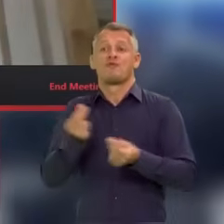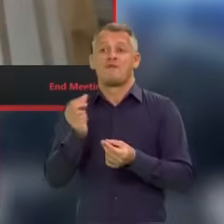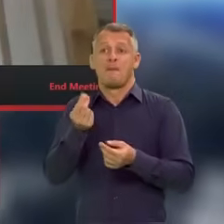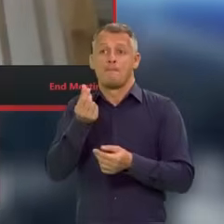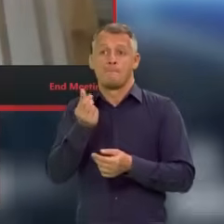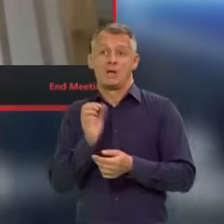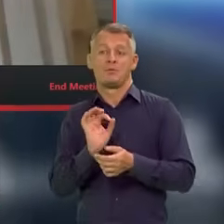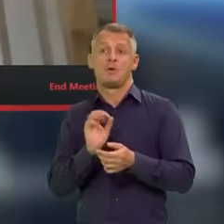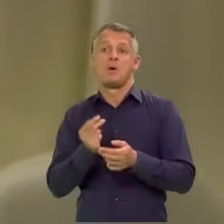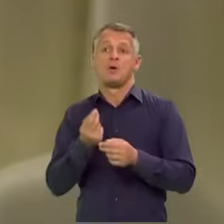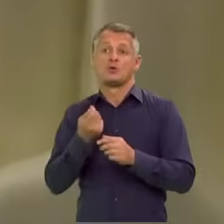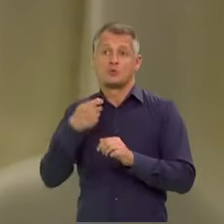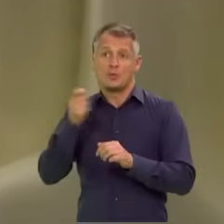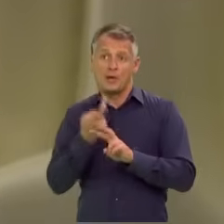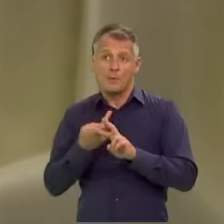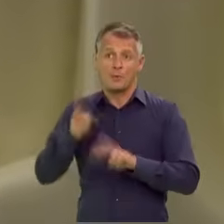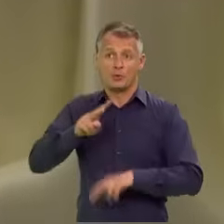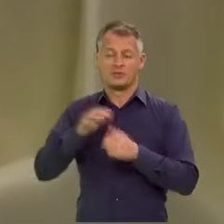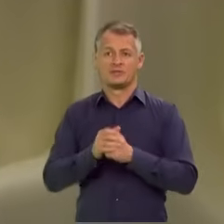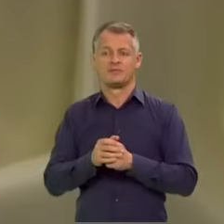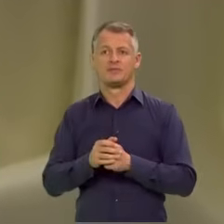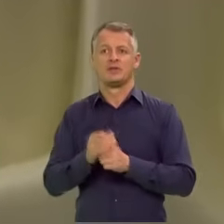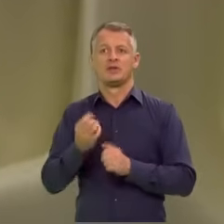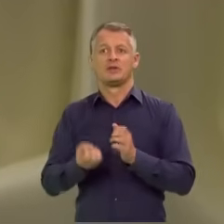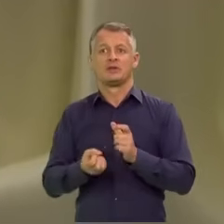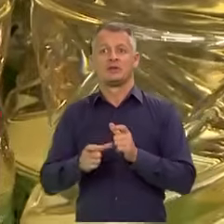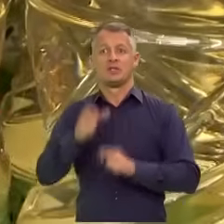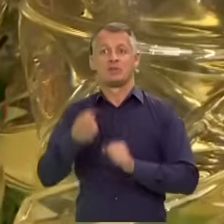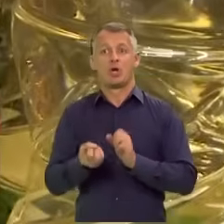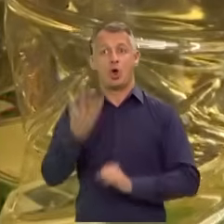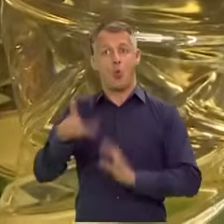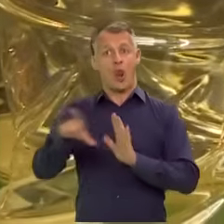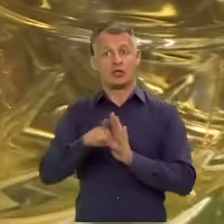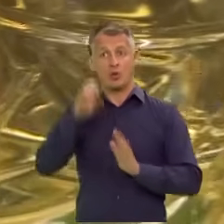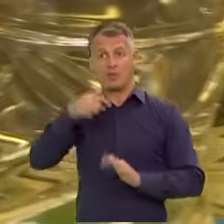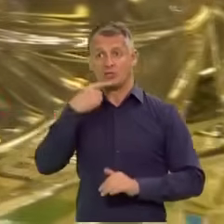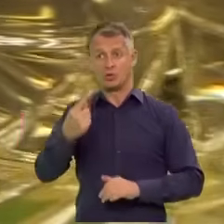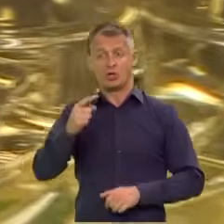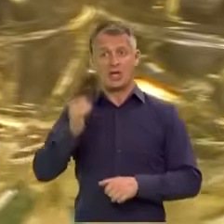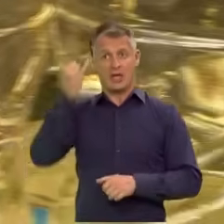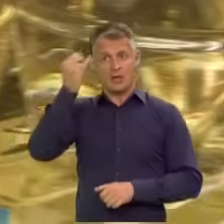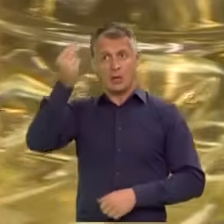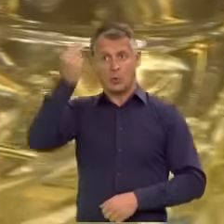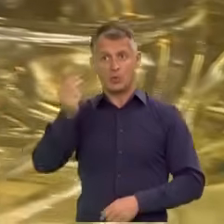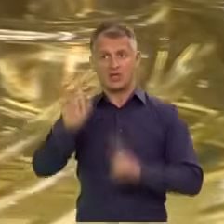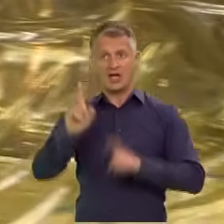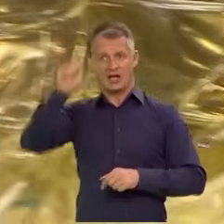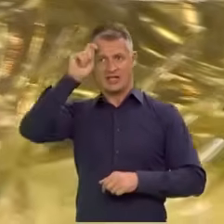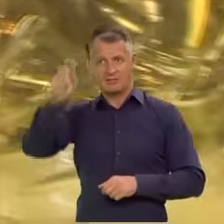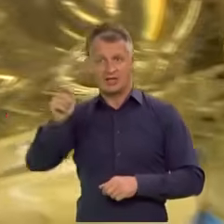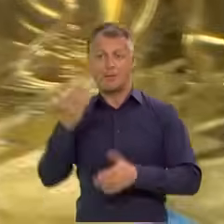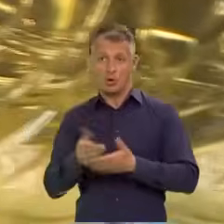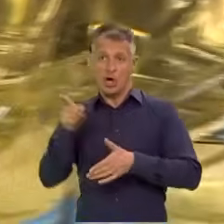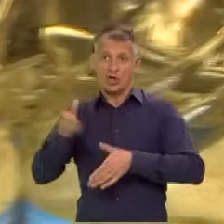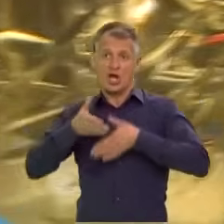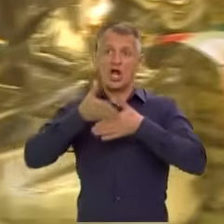clientul tot să cumpere. Cât despre noua lege, oamenii spun că este una bună dacă va fi respectată. Asta pentru că îi ajută